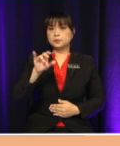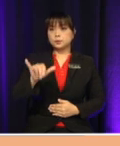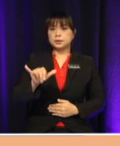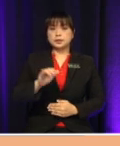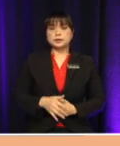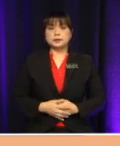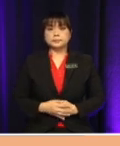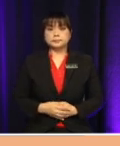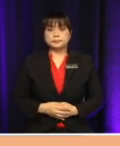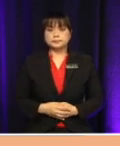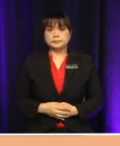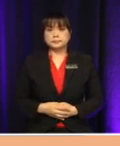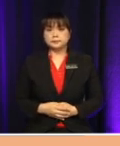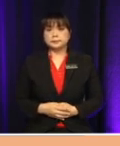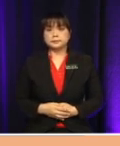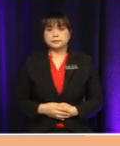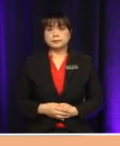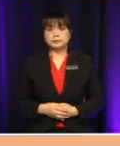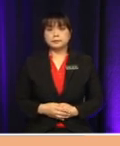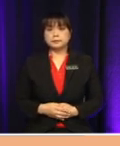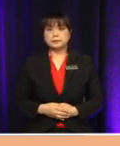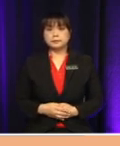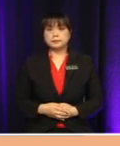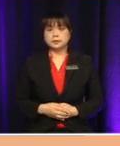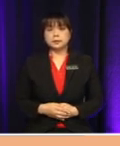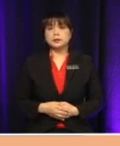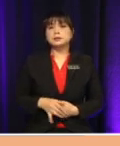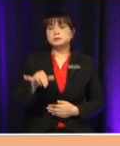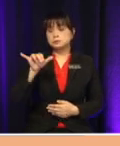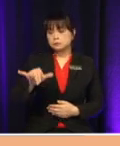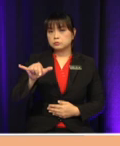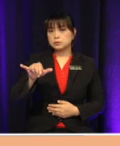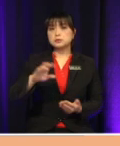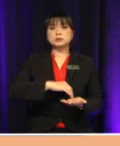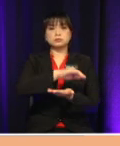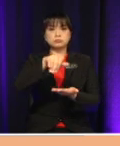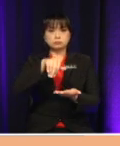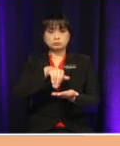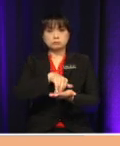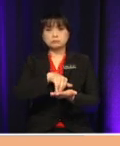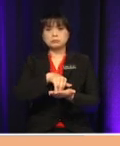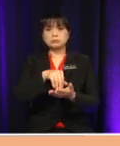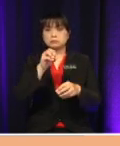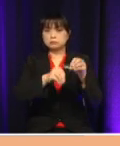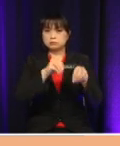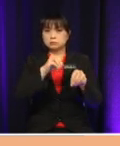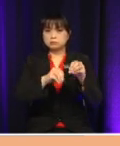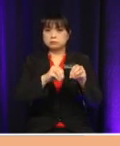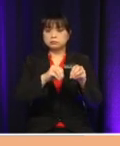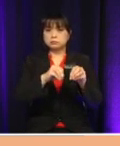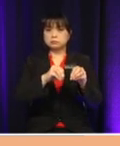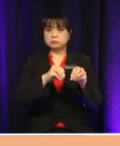pernyataan ya di sebuah ladang ya supplo di bawah ini semua pokok-pokoknya di tanam dari pada